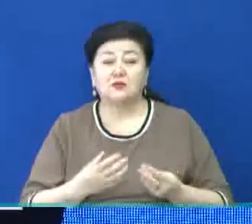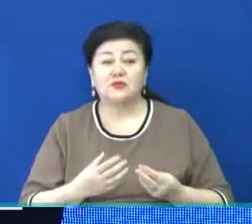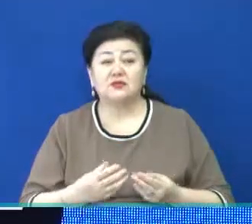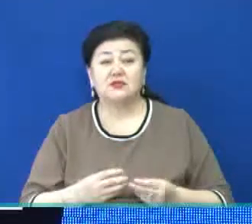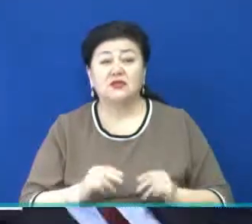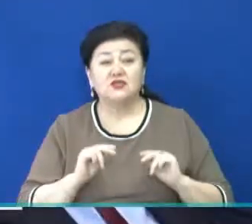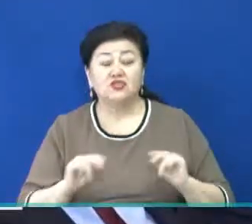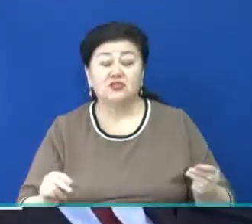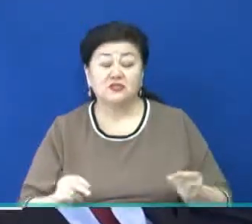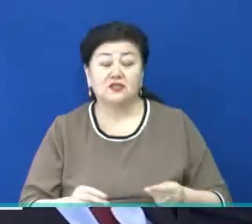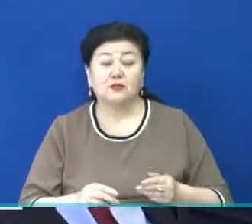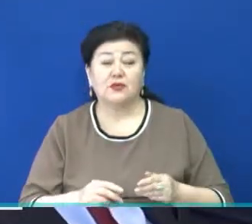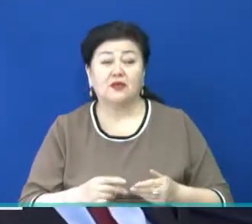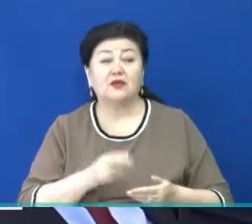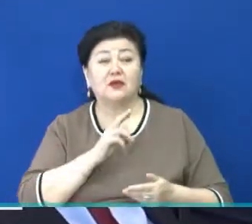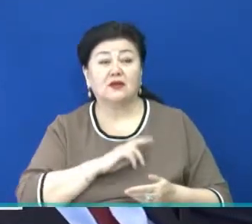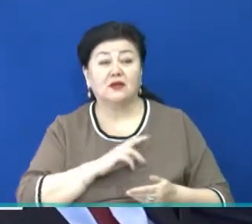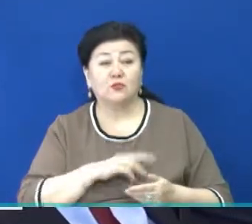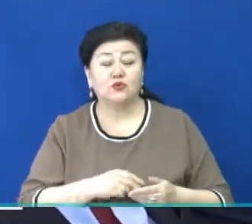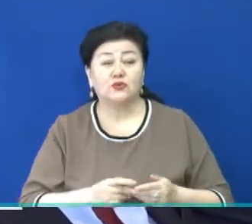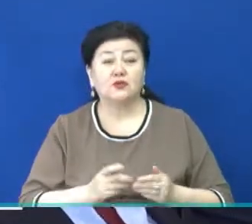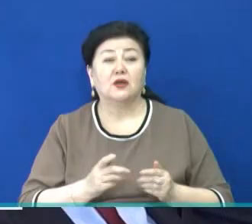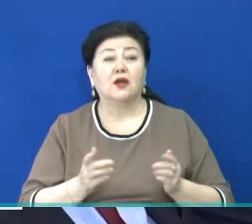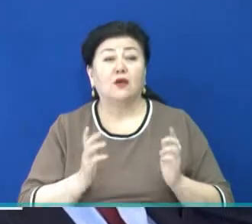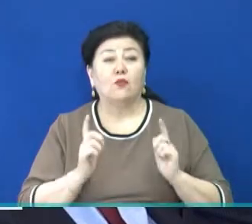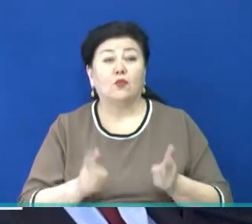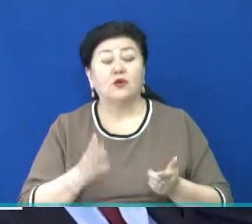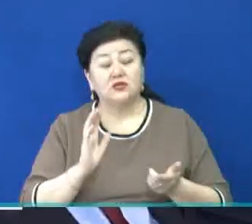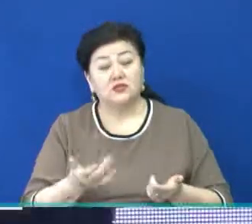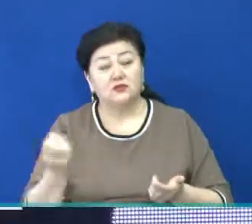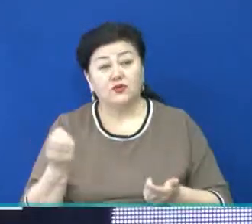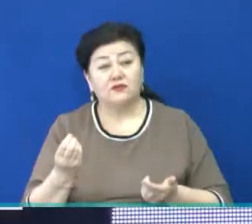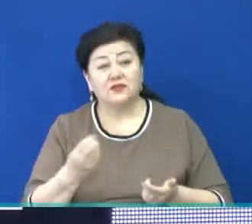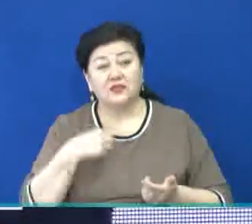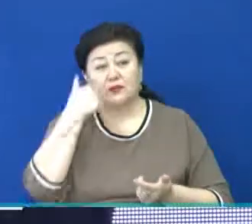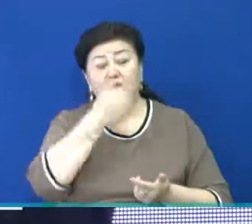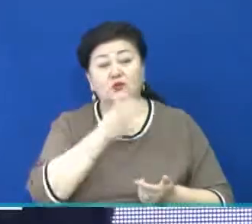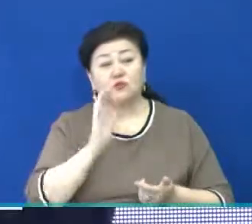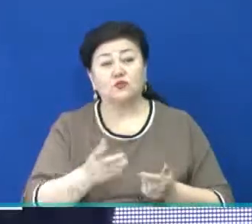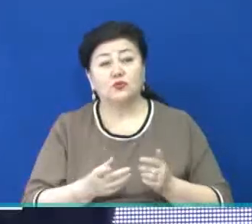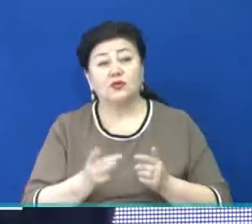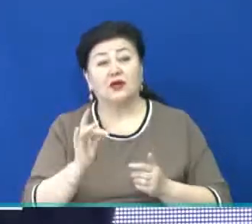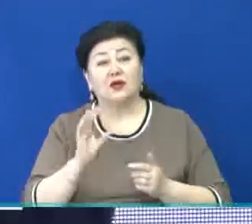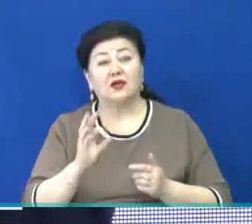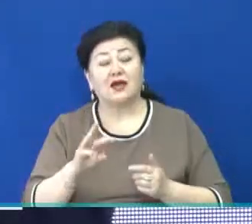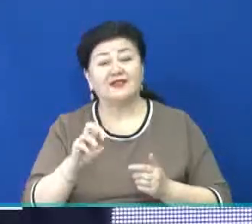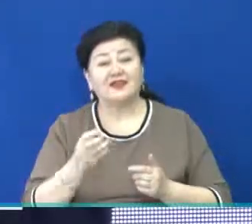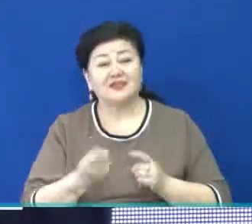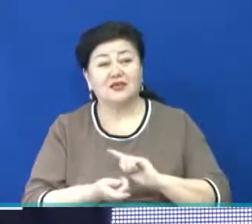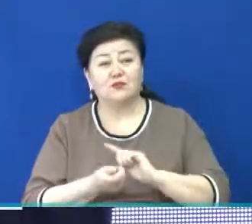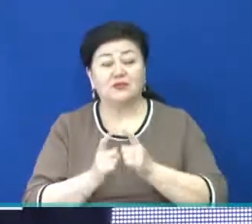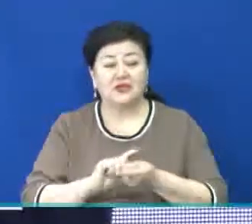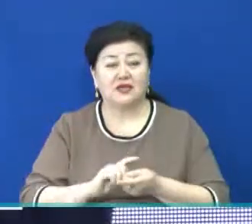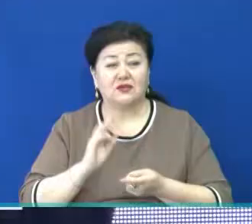бөлек министр биыл білім ордаларында жүргізілген ротация жұмыстарына тоқталды. Әзірге 7 жыл деп отырмыз, жалпы болашақта